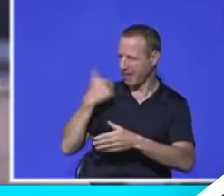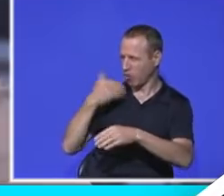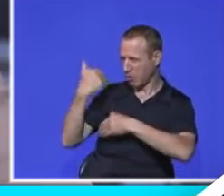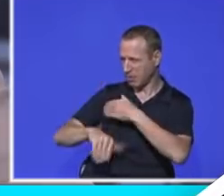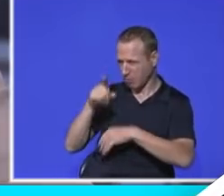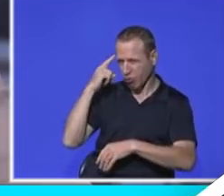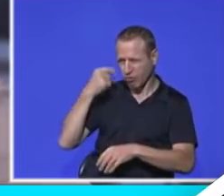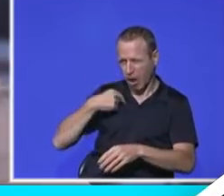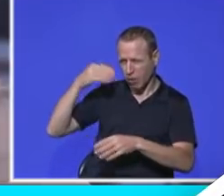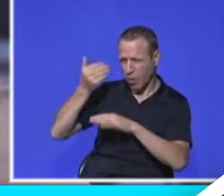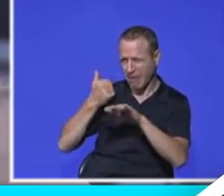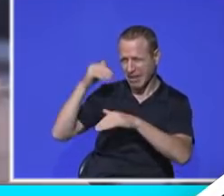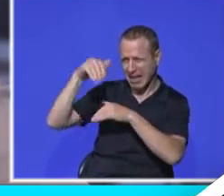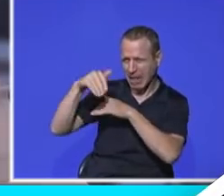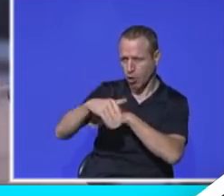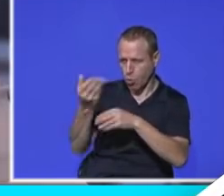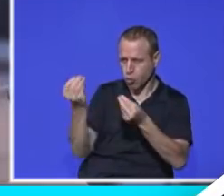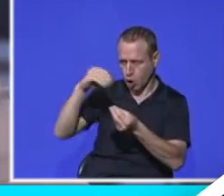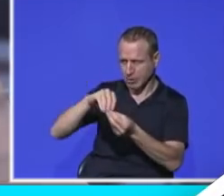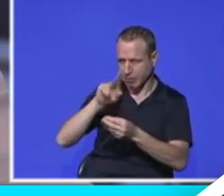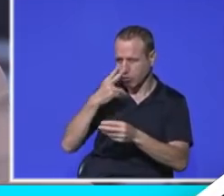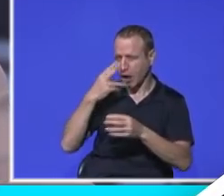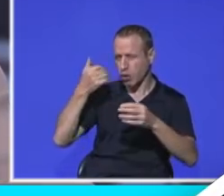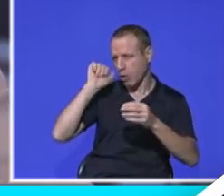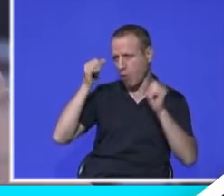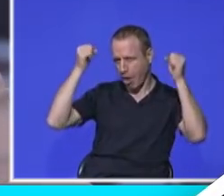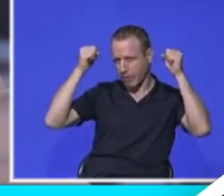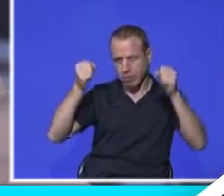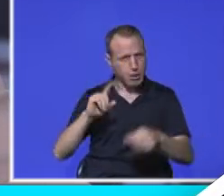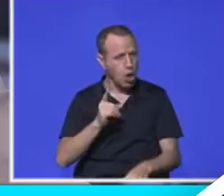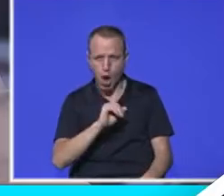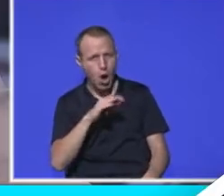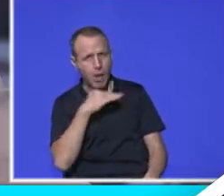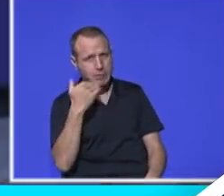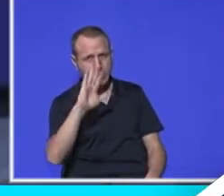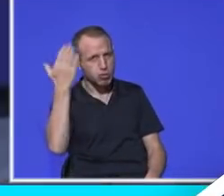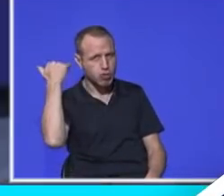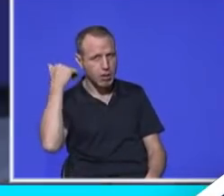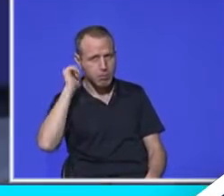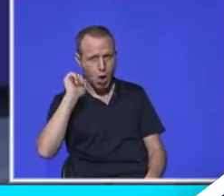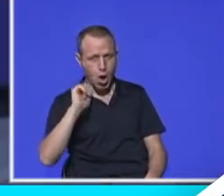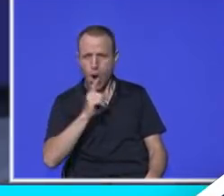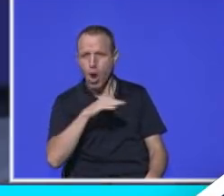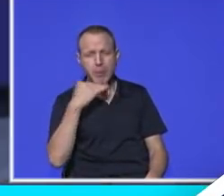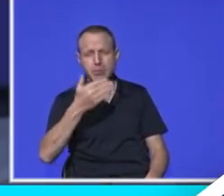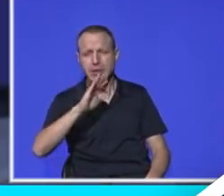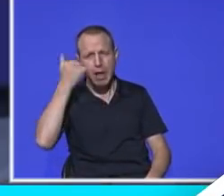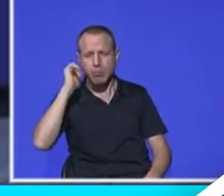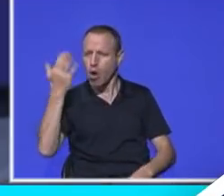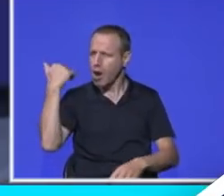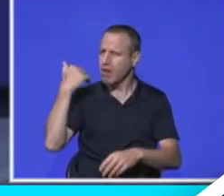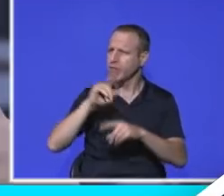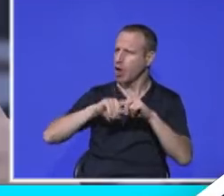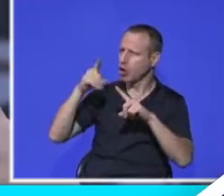נוספת? זאת אומרת, מה שראינו אתמול בהפגנות זה רק ההתחלה של ההידרדרות? לא מספיק מה שהיה אתמול? לא מספיק מה שהיה אתמול. לפני חודש